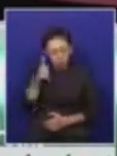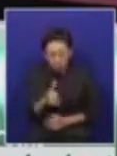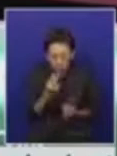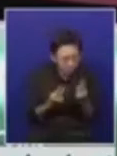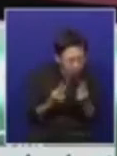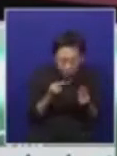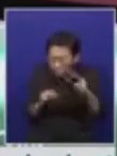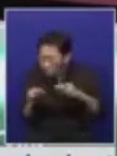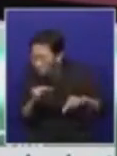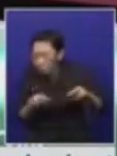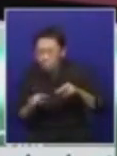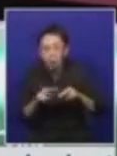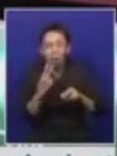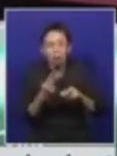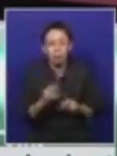ว่ามันจะปรากฏสิ่งหลายประการ